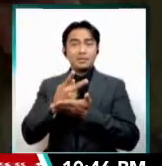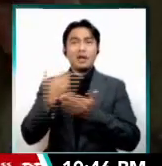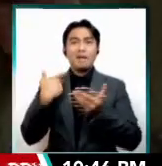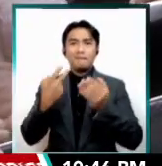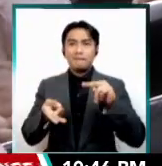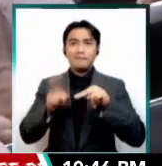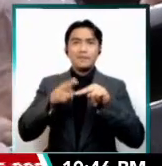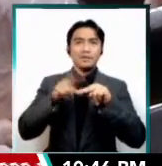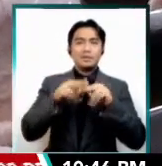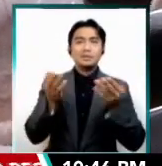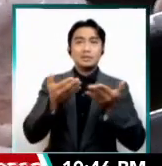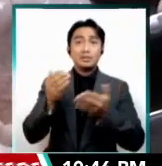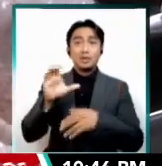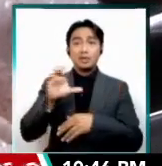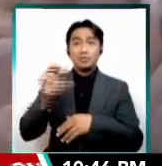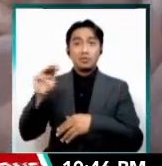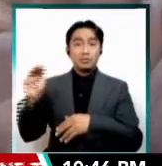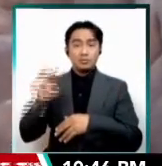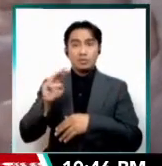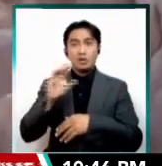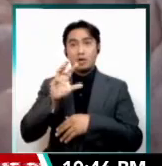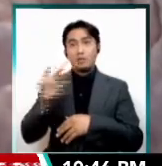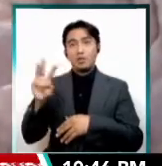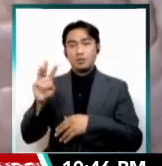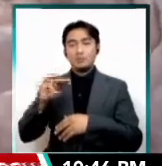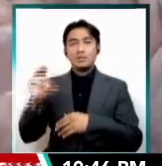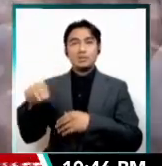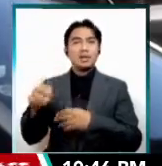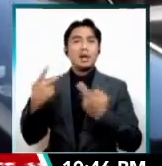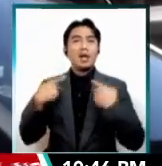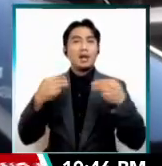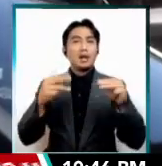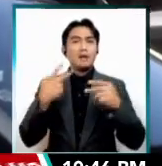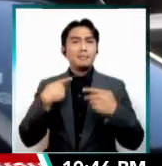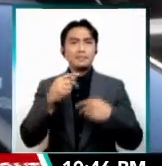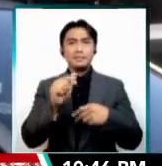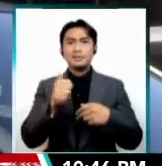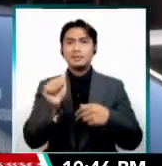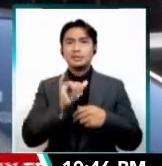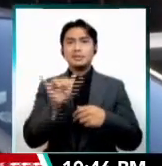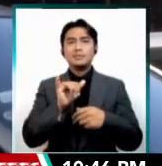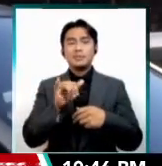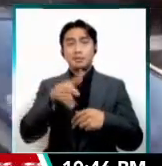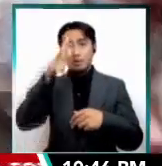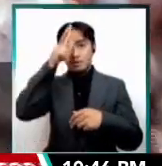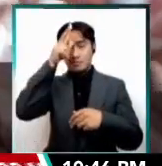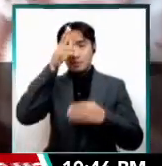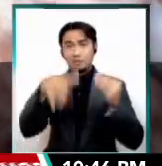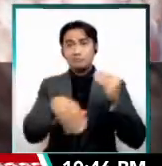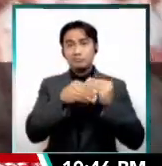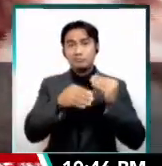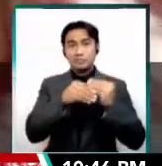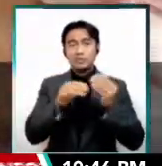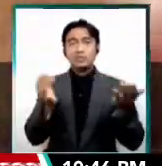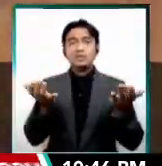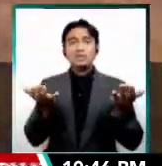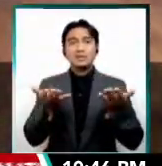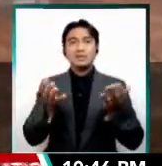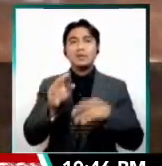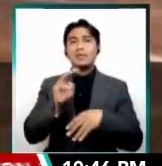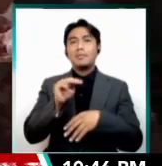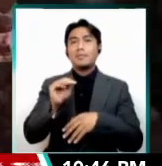Commonwealth Market. Gayon din ang itinaas ng kada kilo ng manok. Habang sa Marikina Public Market, nagmahal din ng